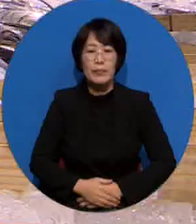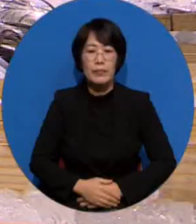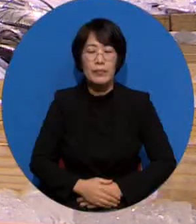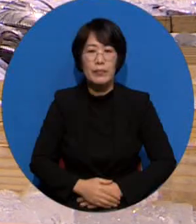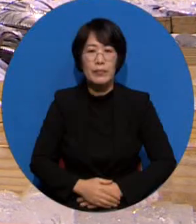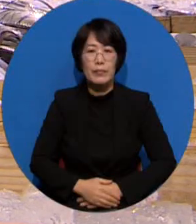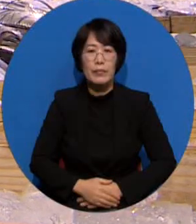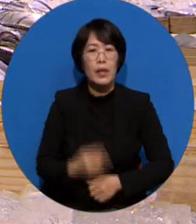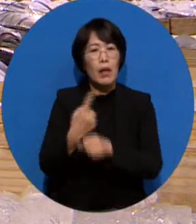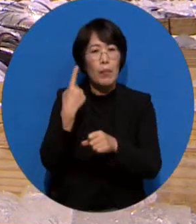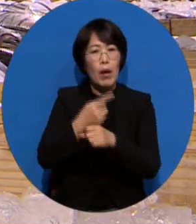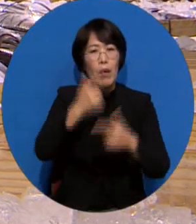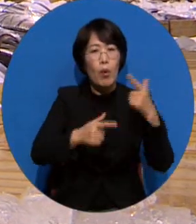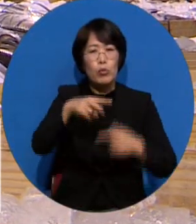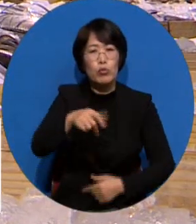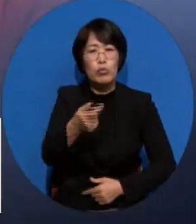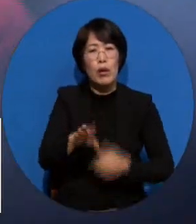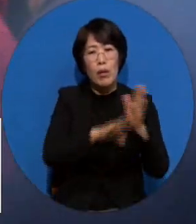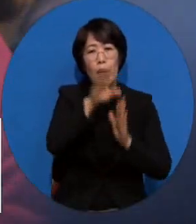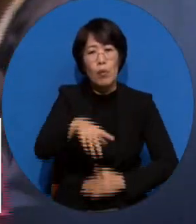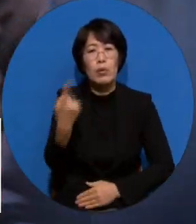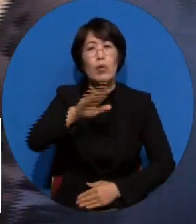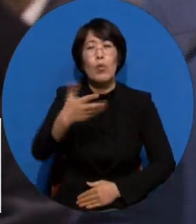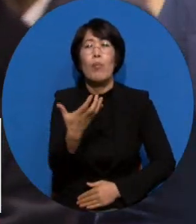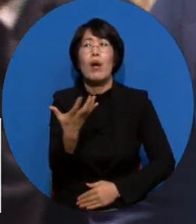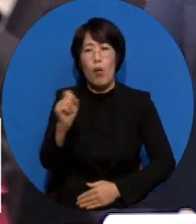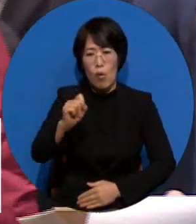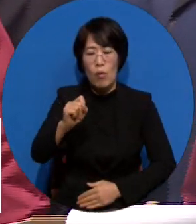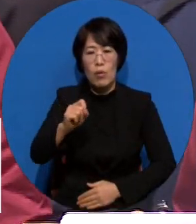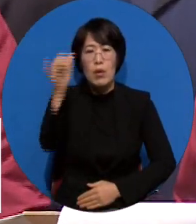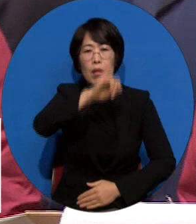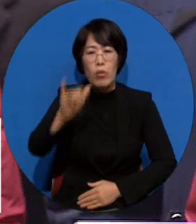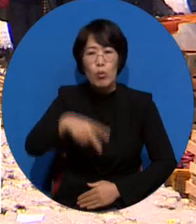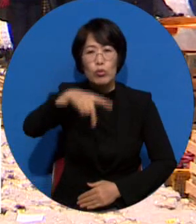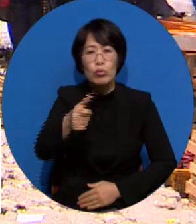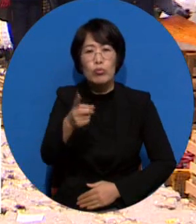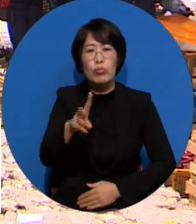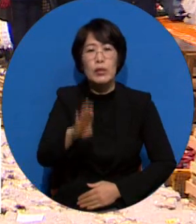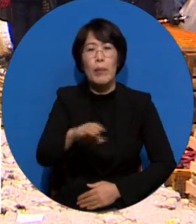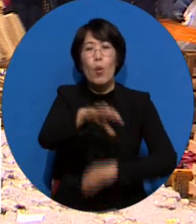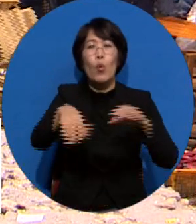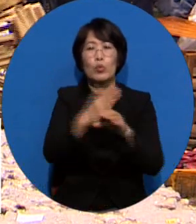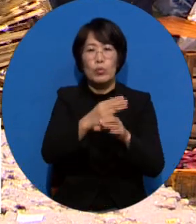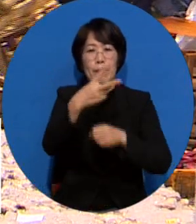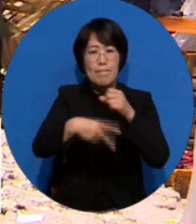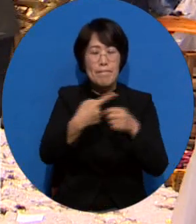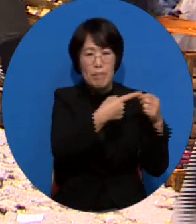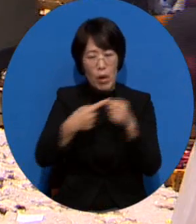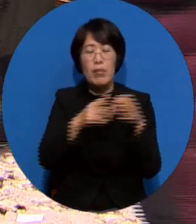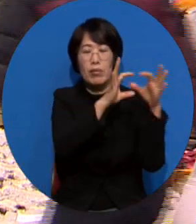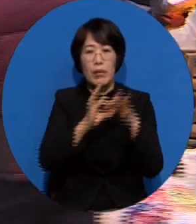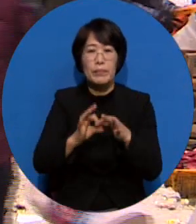않을까. 지난해 목포 수협의 위판고는 1,900억 원 규모로 전국 수협 가운데 2년 연속 1위를